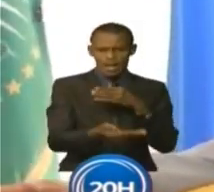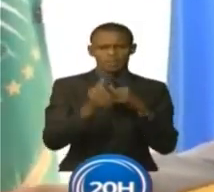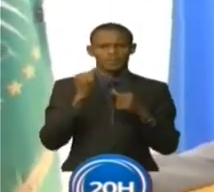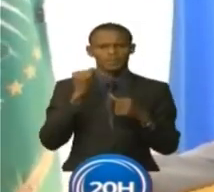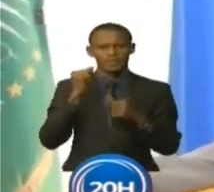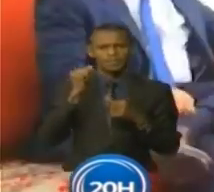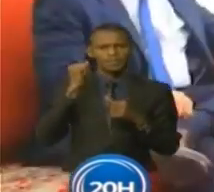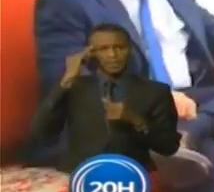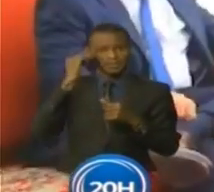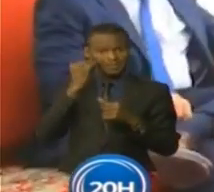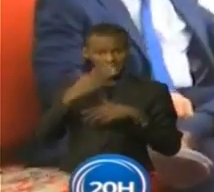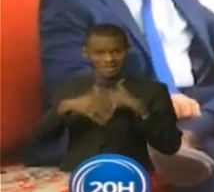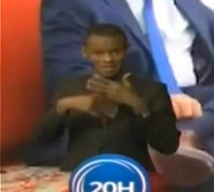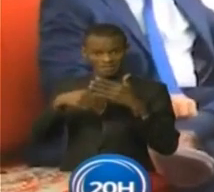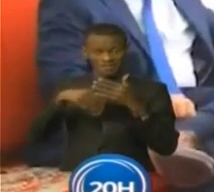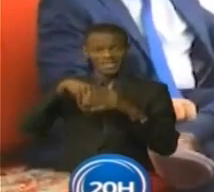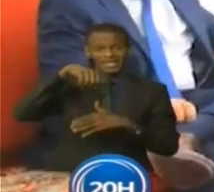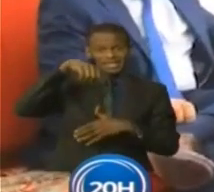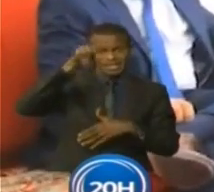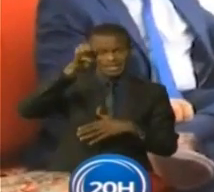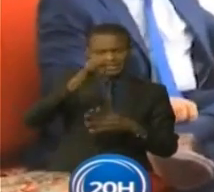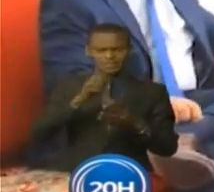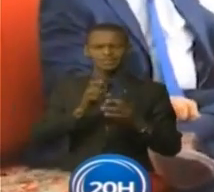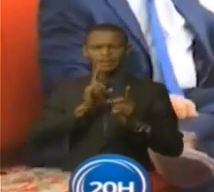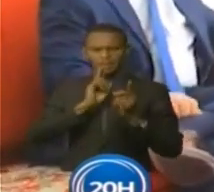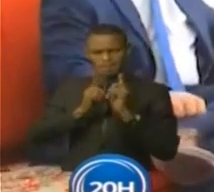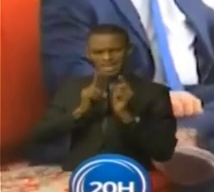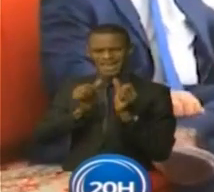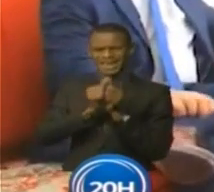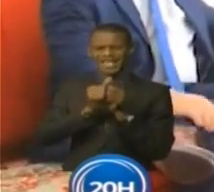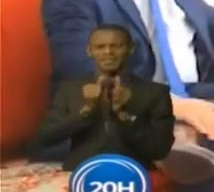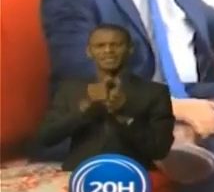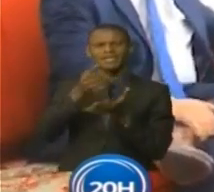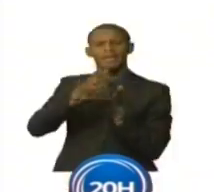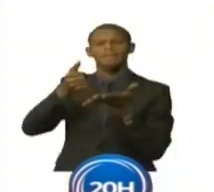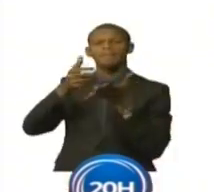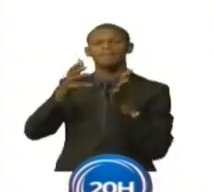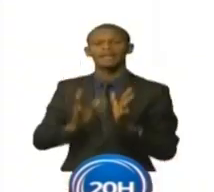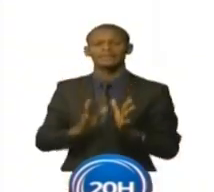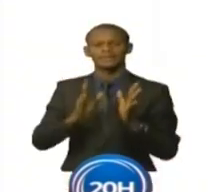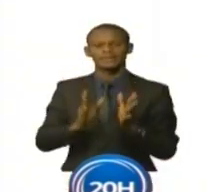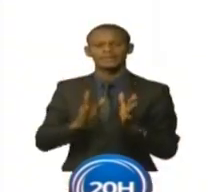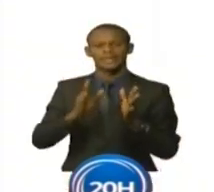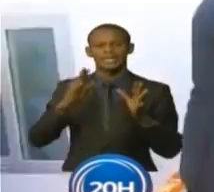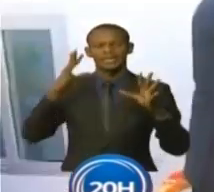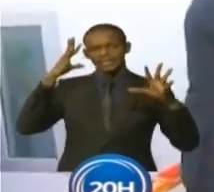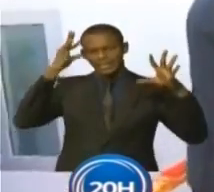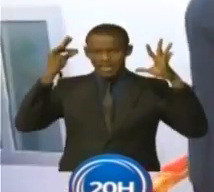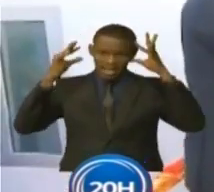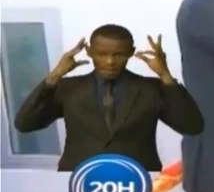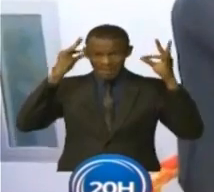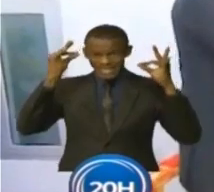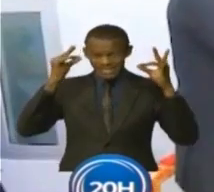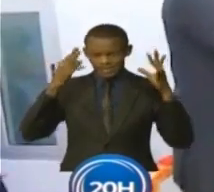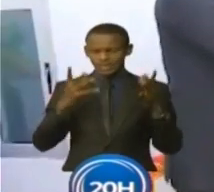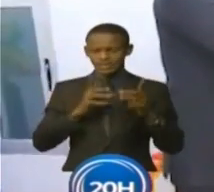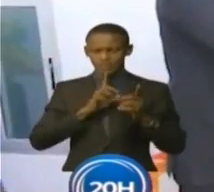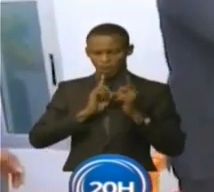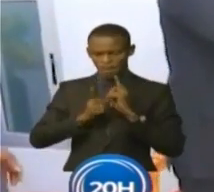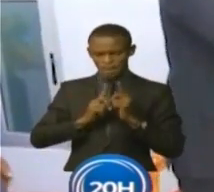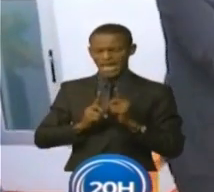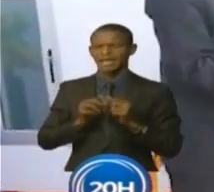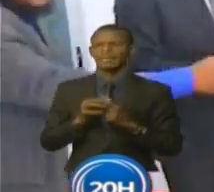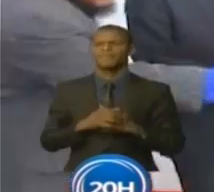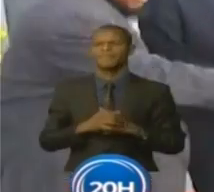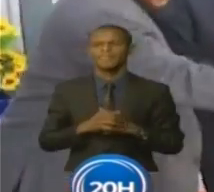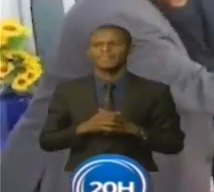à Kinshasa pour quelques éclairages avant la déclaration finale qui sortira bientôt. Hamed